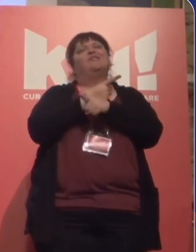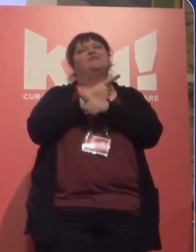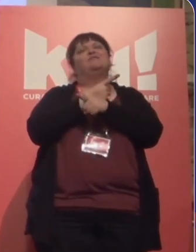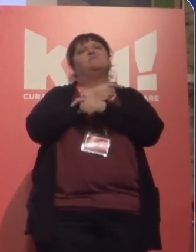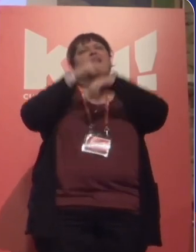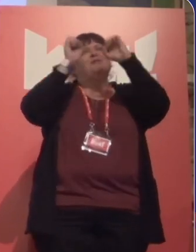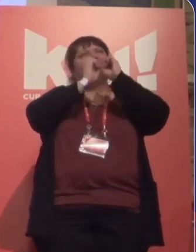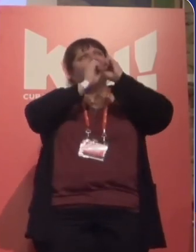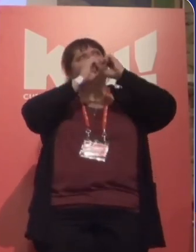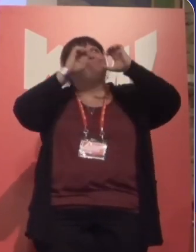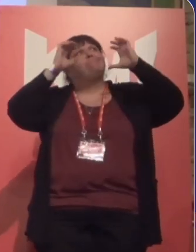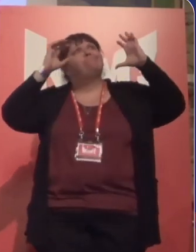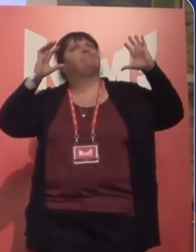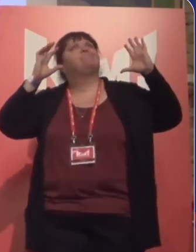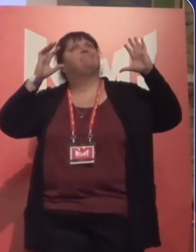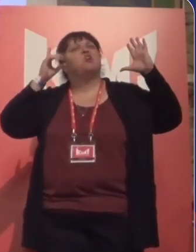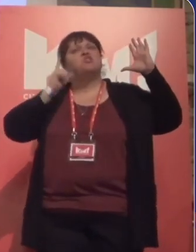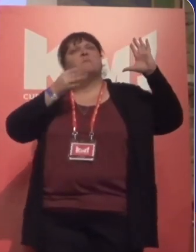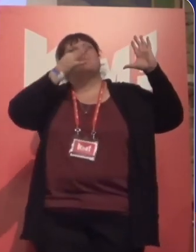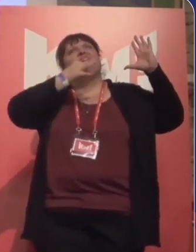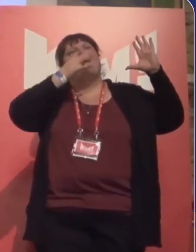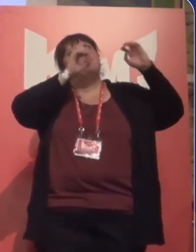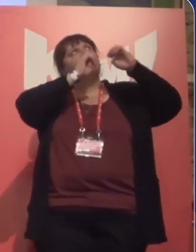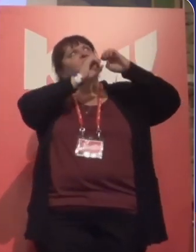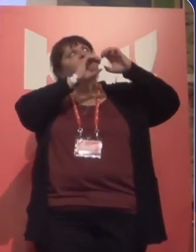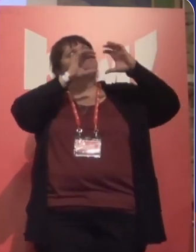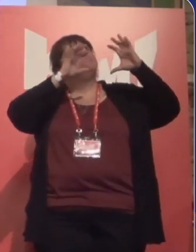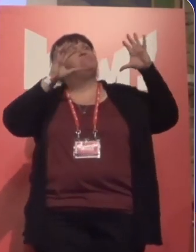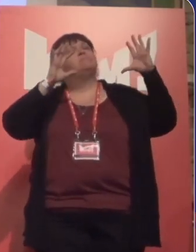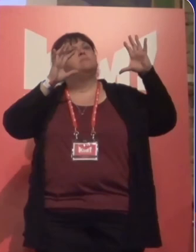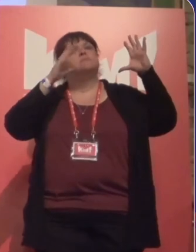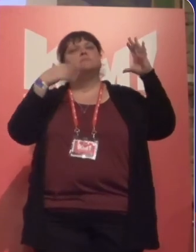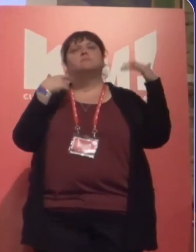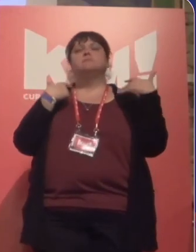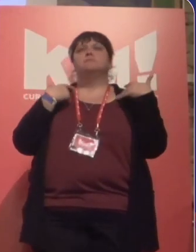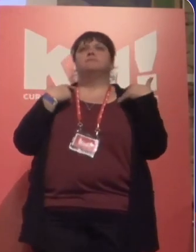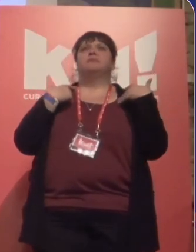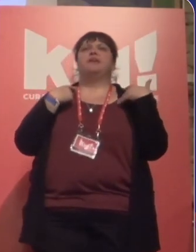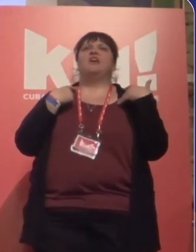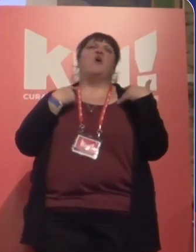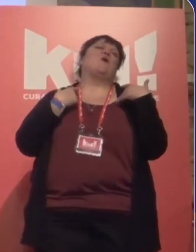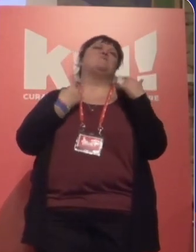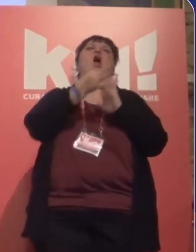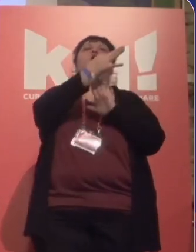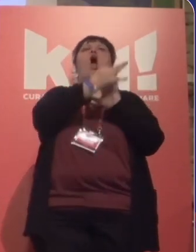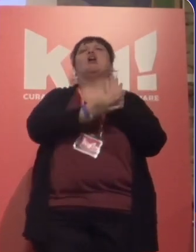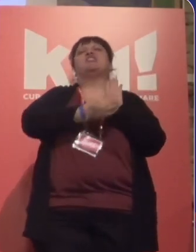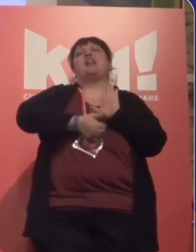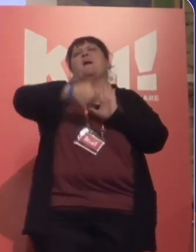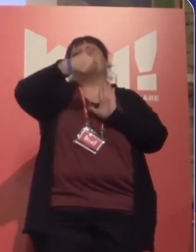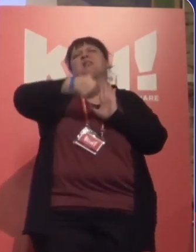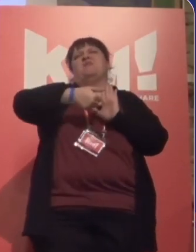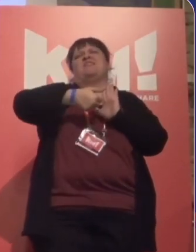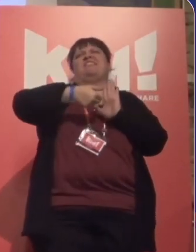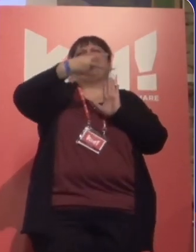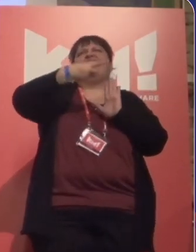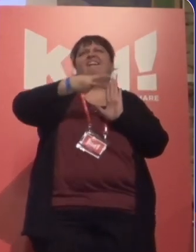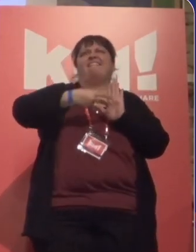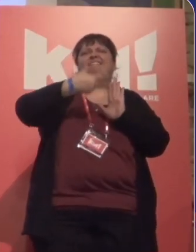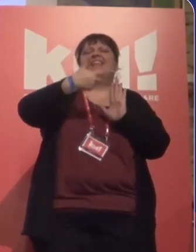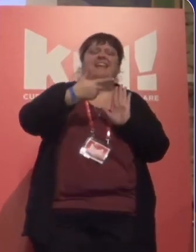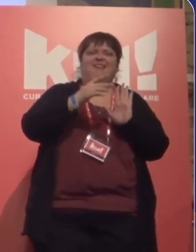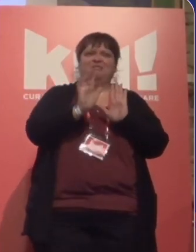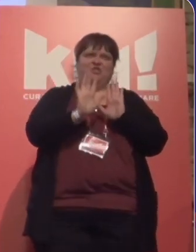non sto cambiando radicalmente l'ordine delle priorità non sto portando avanti anch'io il mio piccolo contributo di pensiero anti scientifico